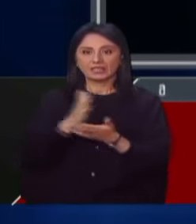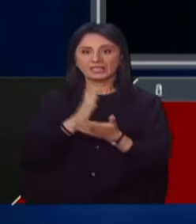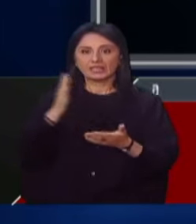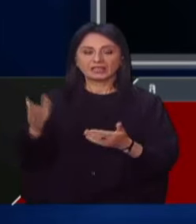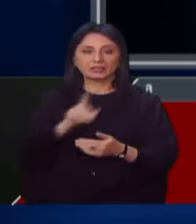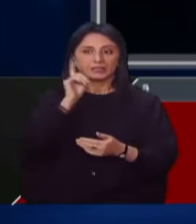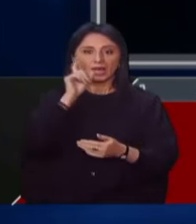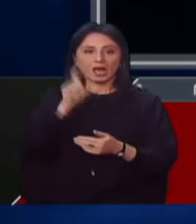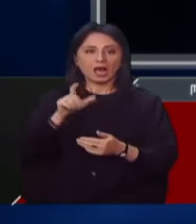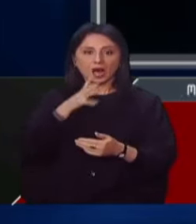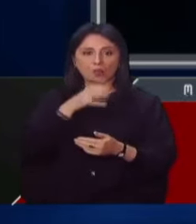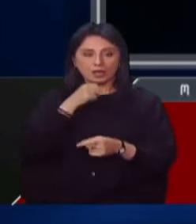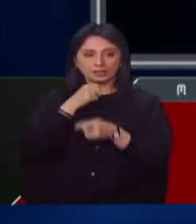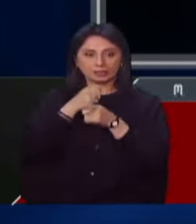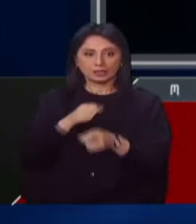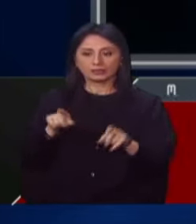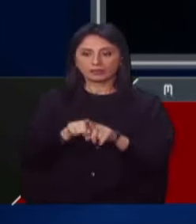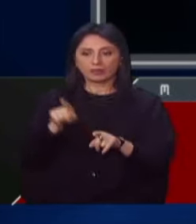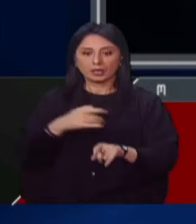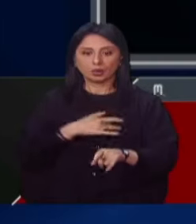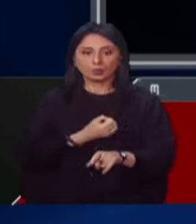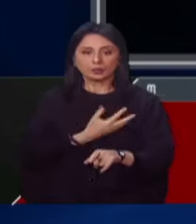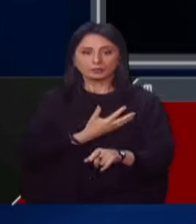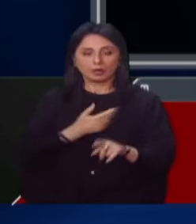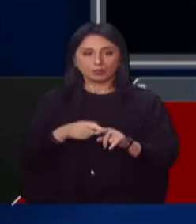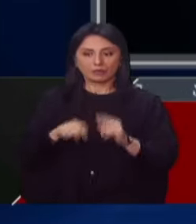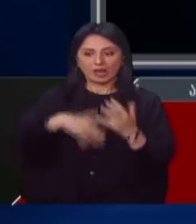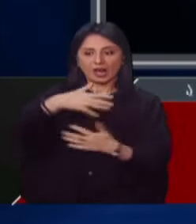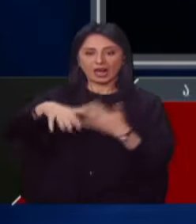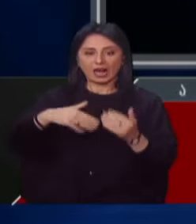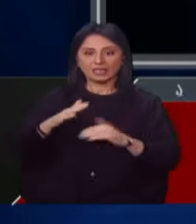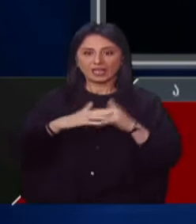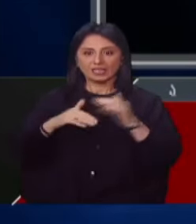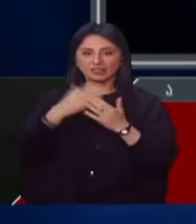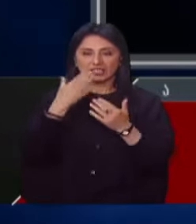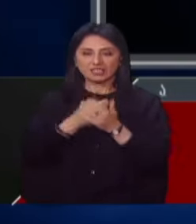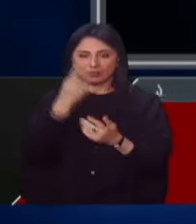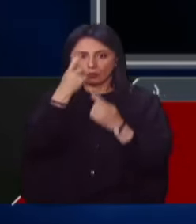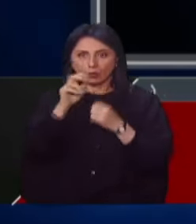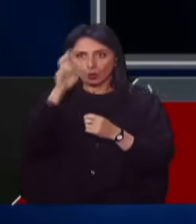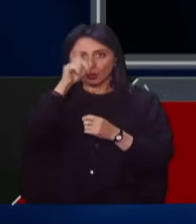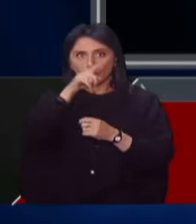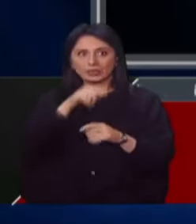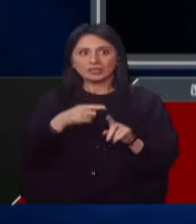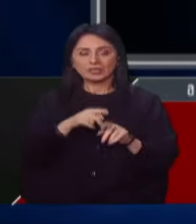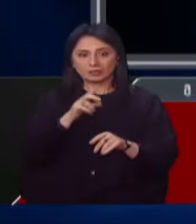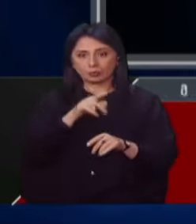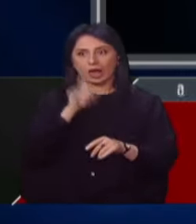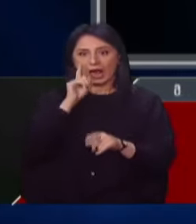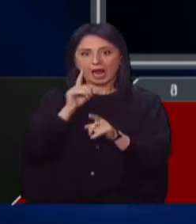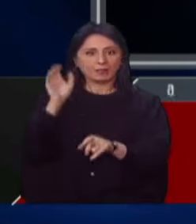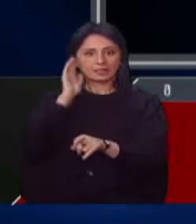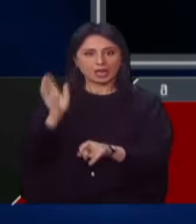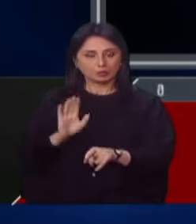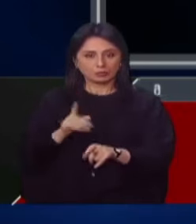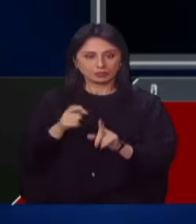ნაწილის ახალგაზრდულ ასაკზე. Ასევე მათ გულწრფელობაზე და ატრიალებენ დალაგებულ მესიჯს, რომ ხელისუფლება გულწრფელ ახალგაზრდებს არ